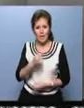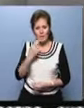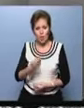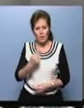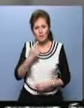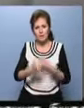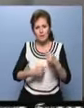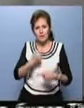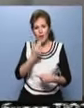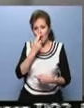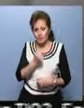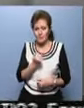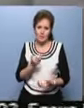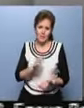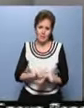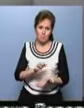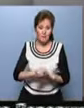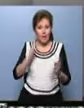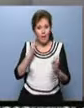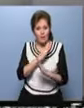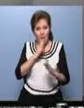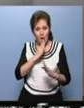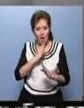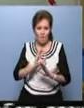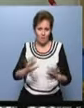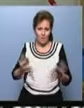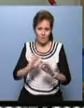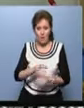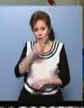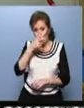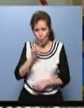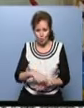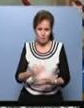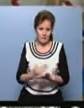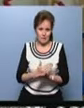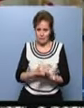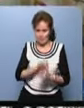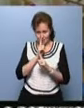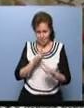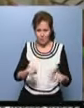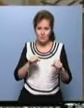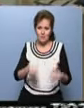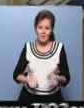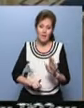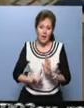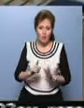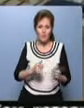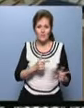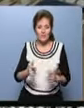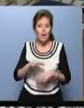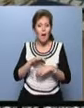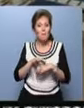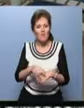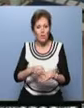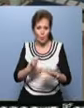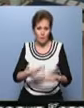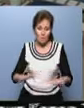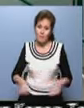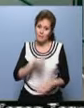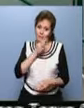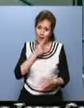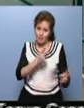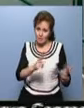и заниматься краеведением. Скучными, гарантируют, занятия не будут. Здесь готовы идти на поводу у детей. Понравятся танцы и